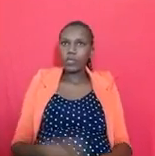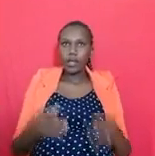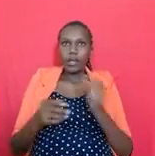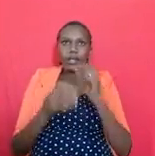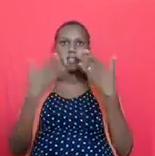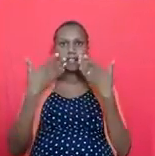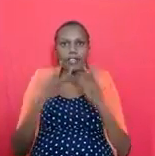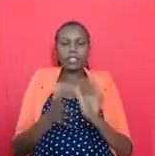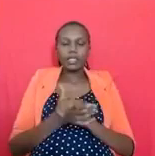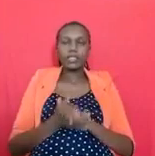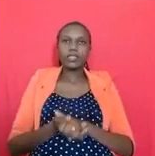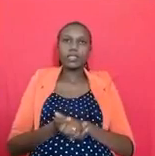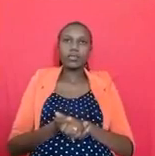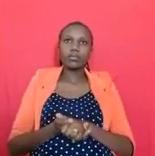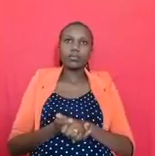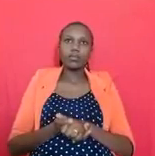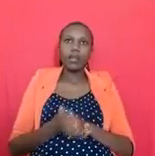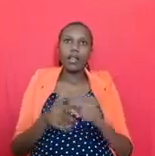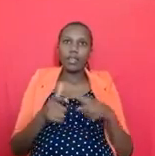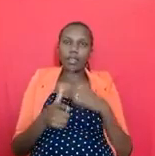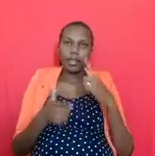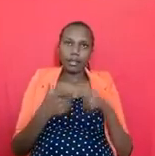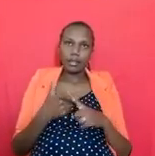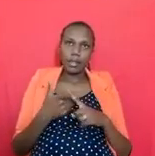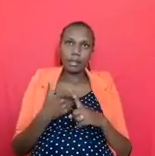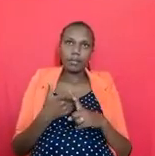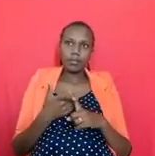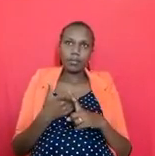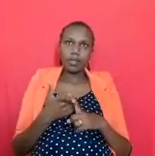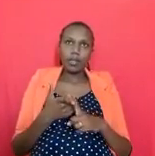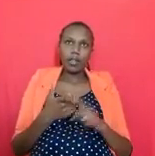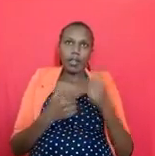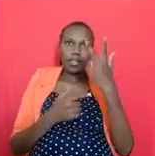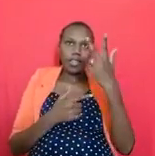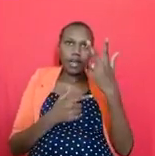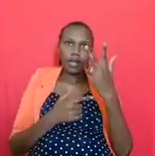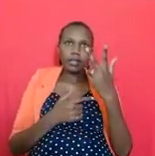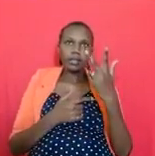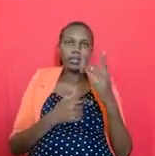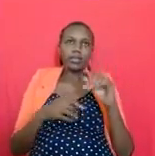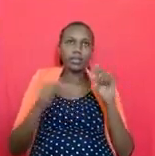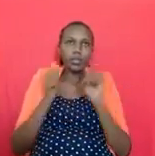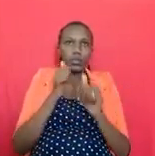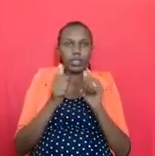Nawandika. Aya. Yaga tatu kiri akira adhura nuo.